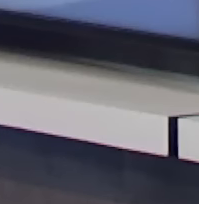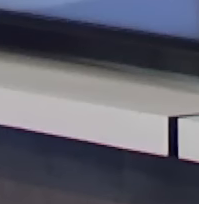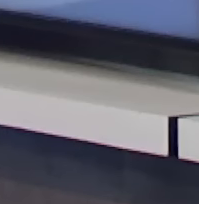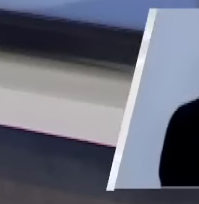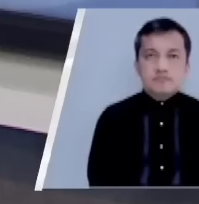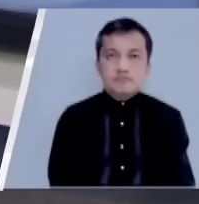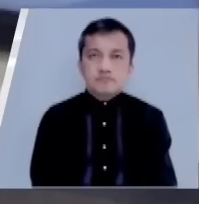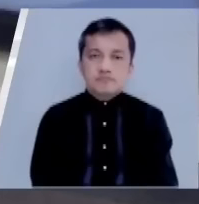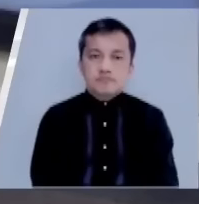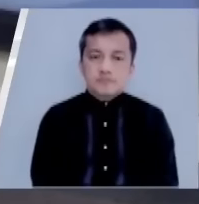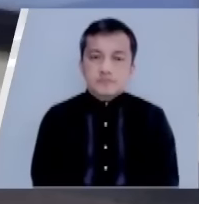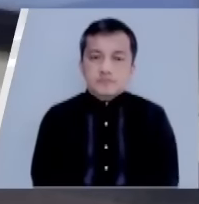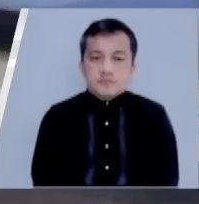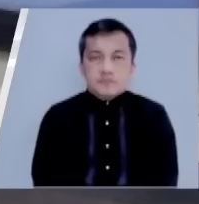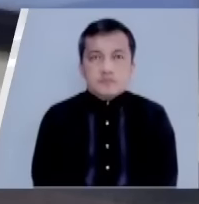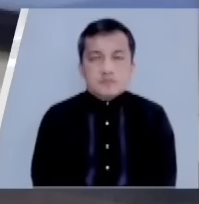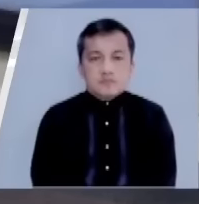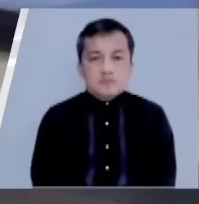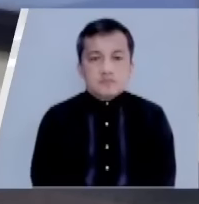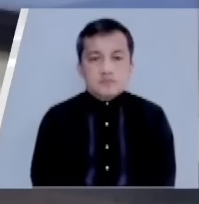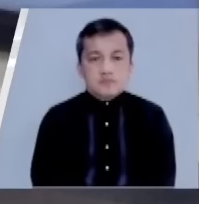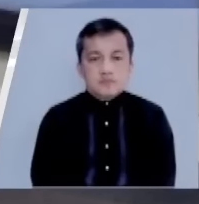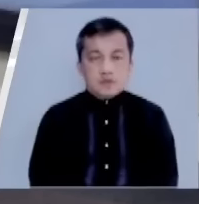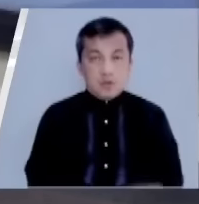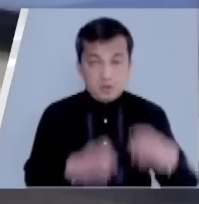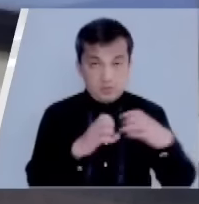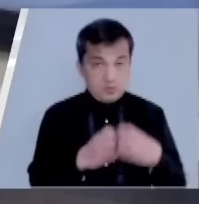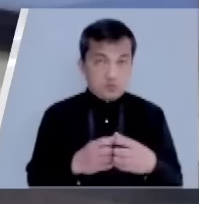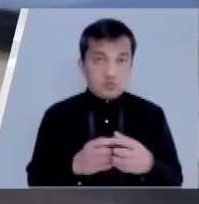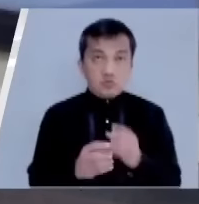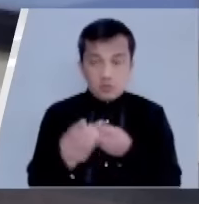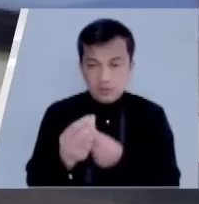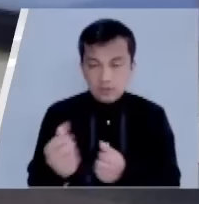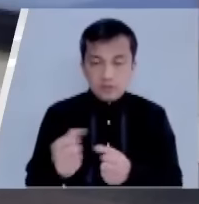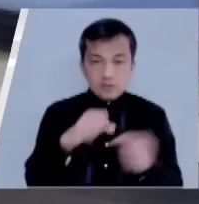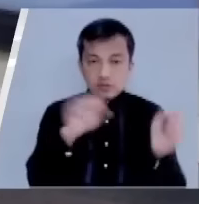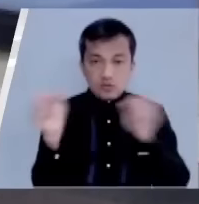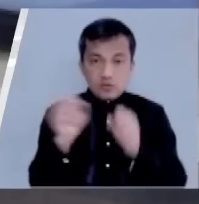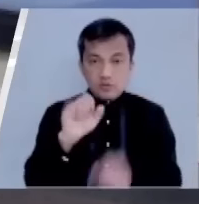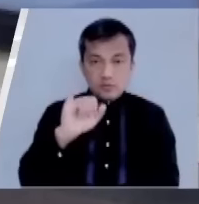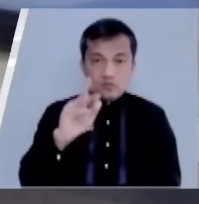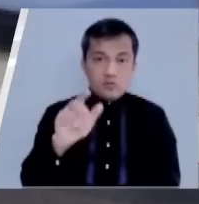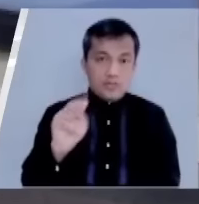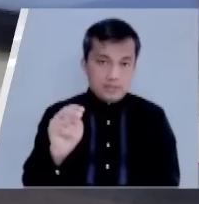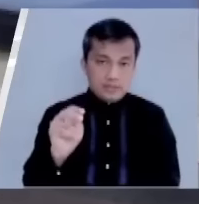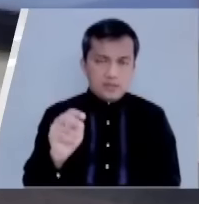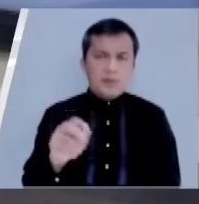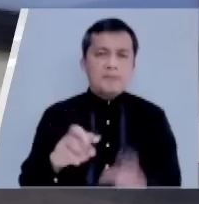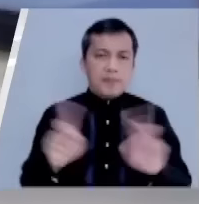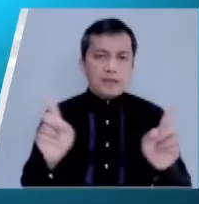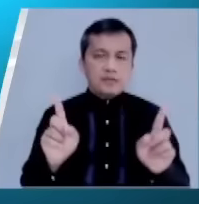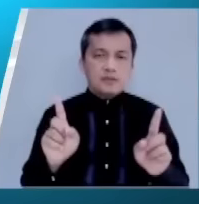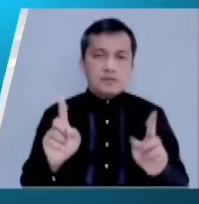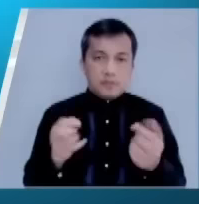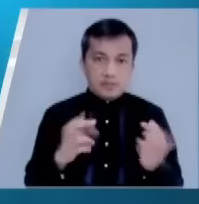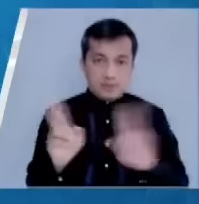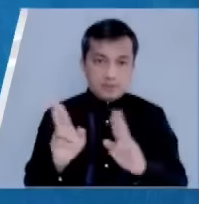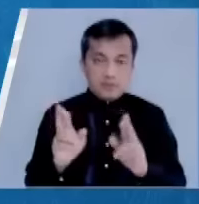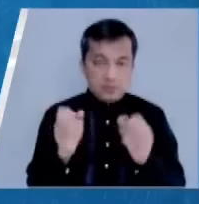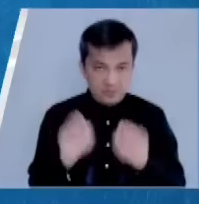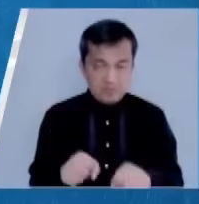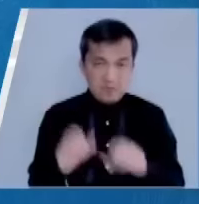Mga kapuso, tuluyan na pong nalusaw ang dating bagyong Julian. Pero maging handa pa rin sa mga posibleng pag-ulan ngayong weekend. Ayon